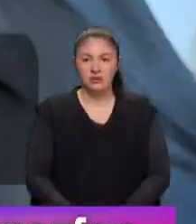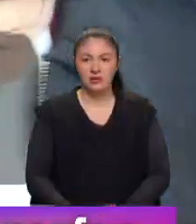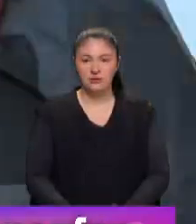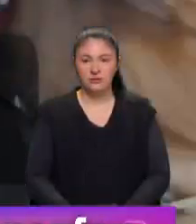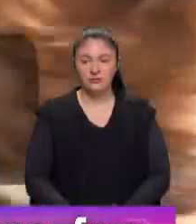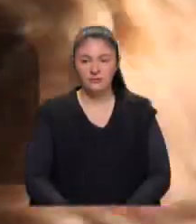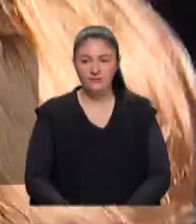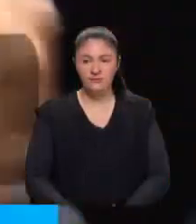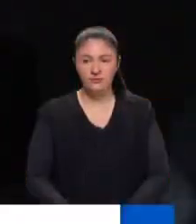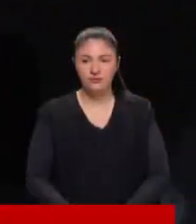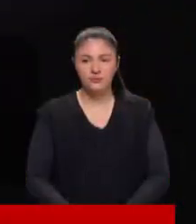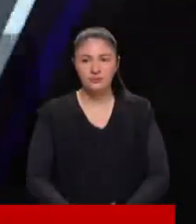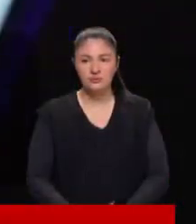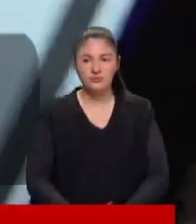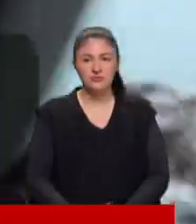Hayırlı olsun.